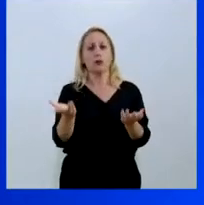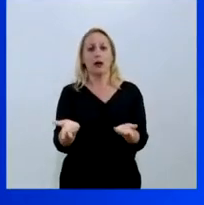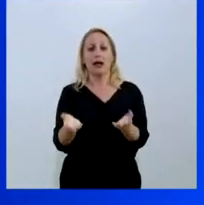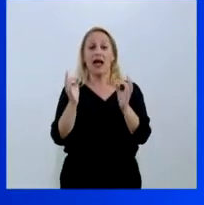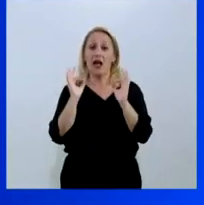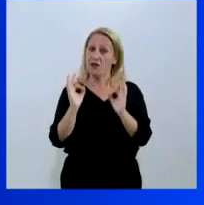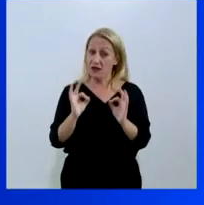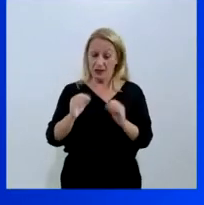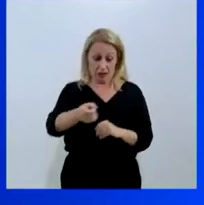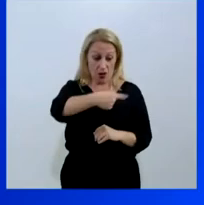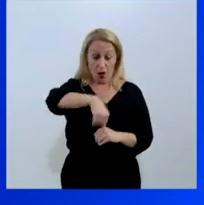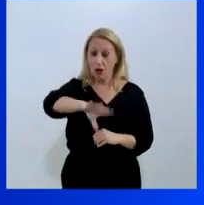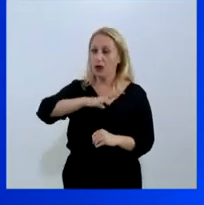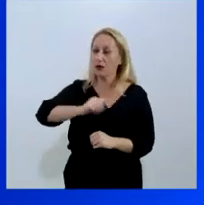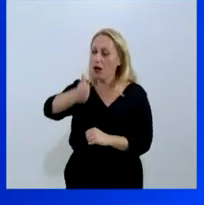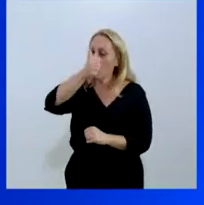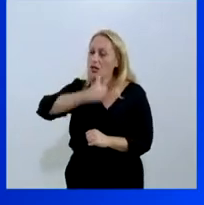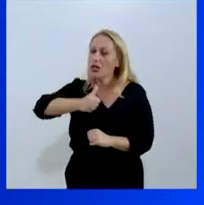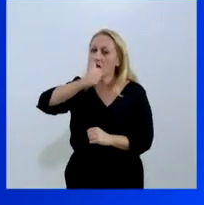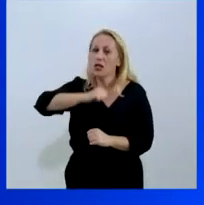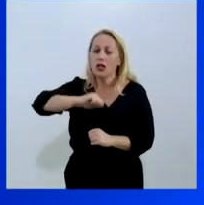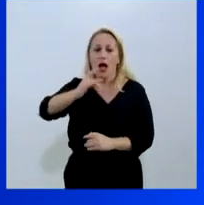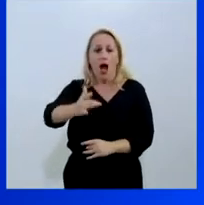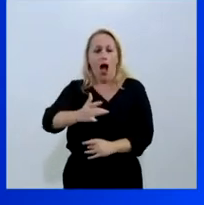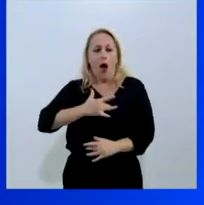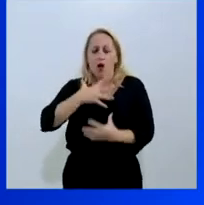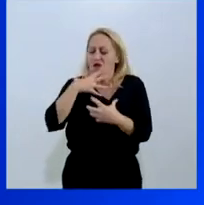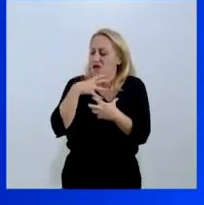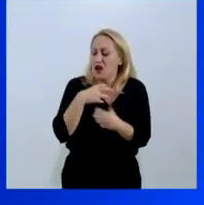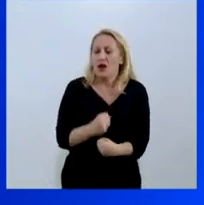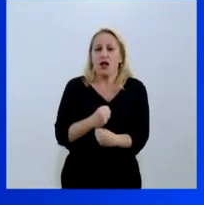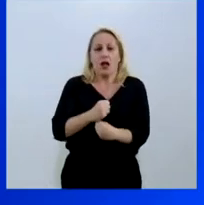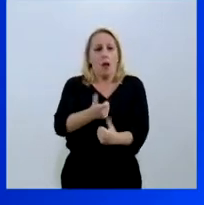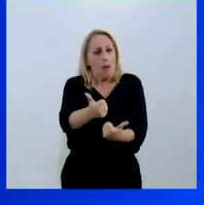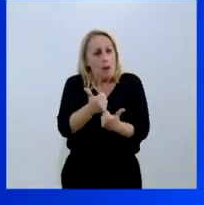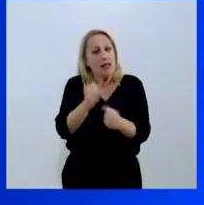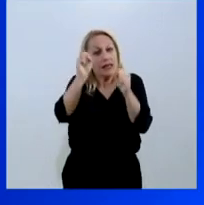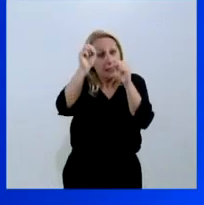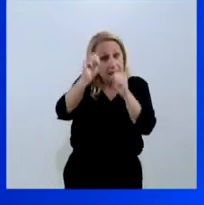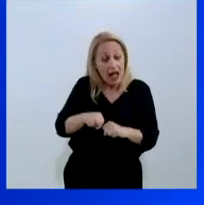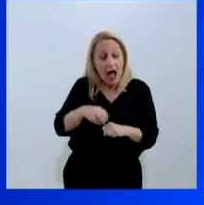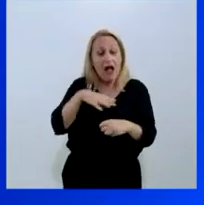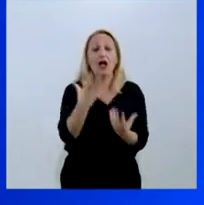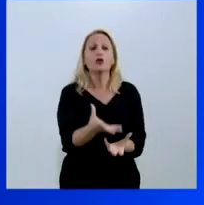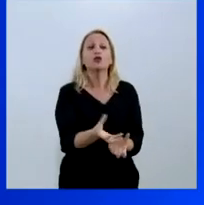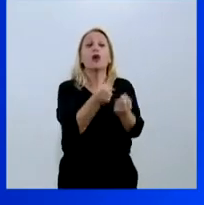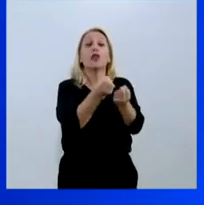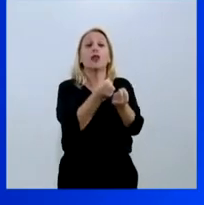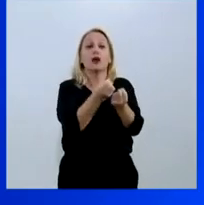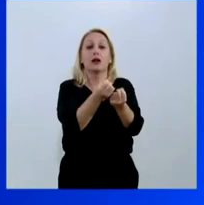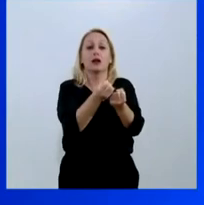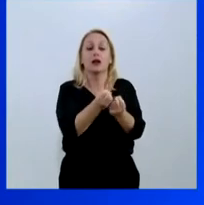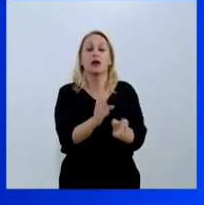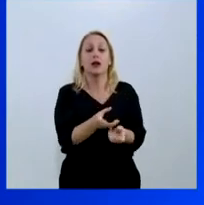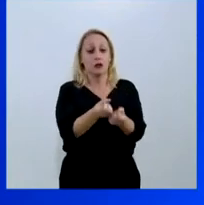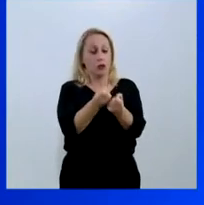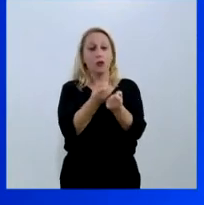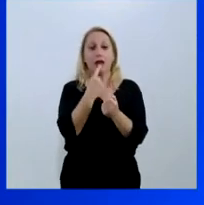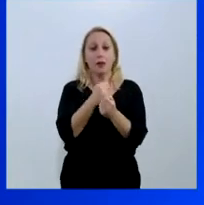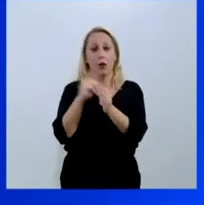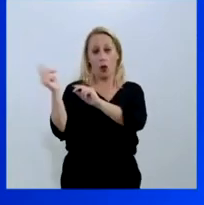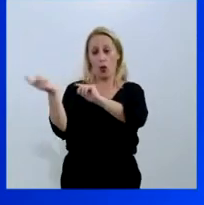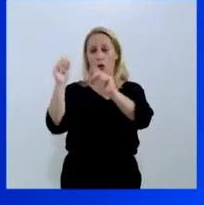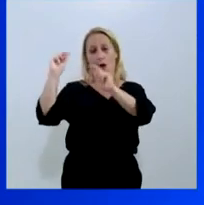μεγάλη ταλαιπωρία, δυσκολία και ψυχική πίεση. Όμως σώσαμε πάρα πολλές ανθρώπινες ζωές, επειδή ακριβώς μετά το καιρικό